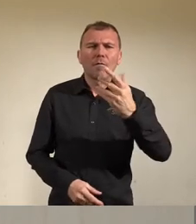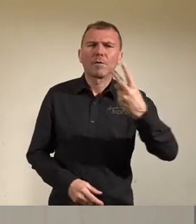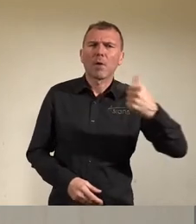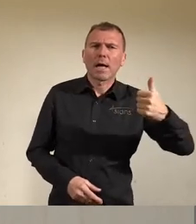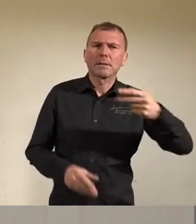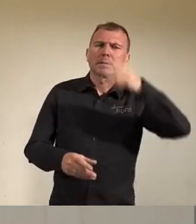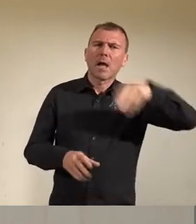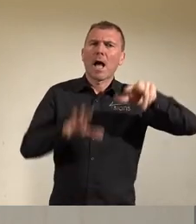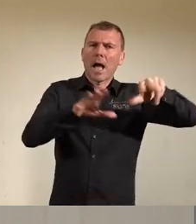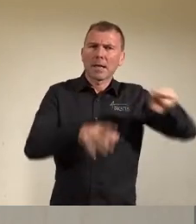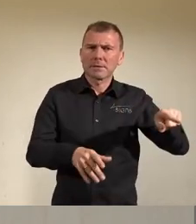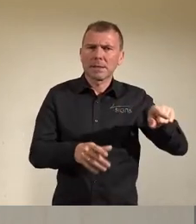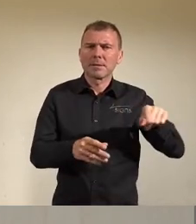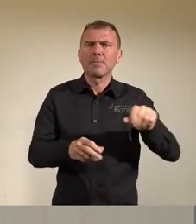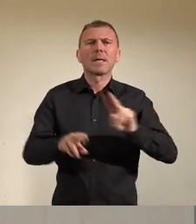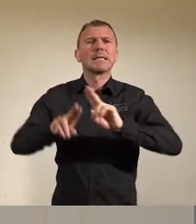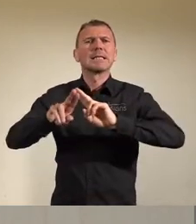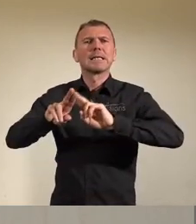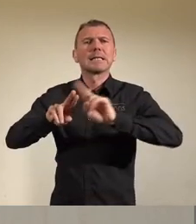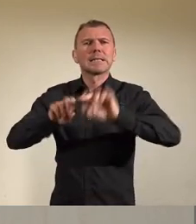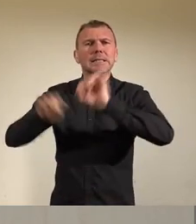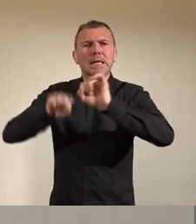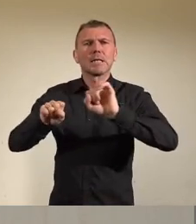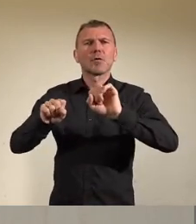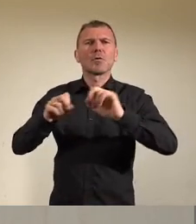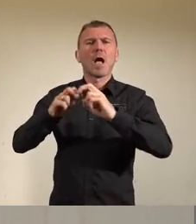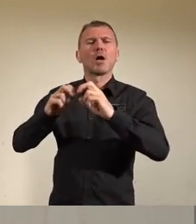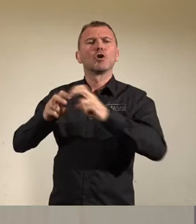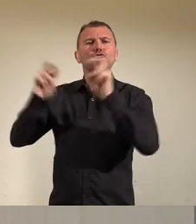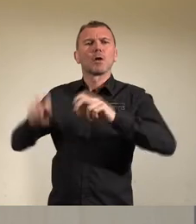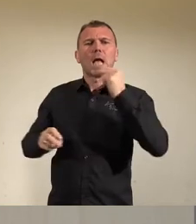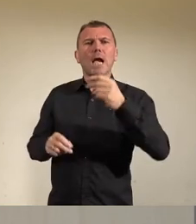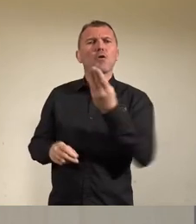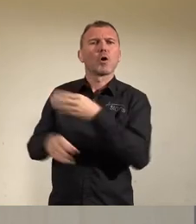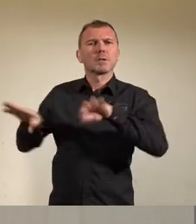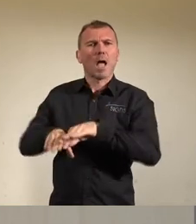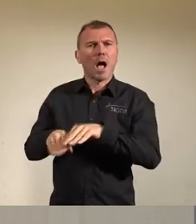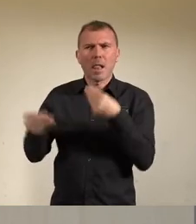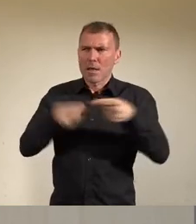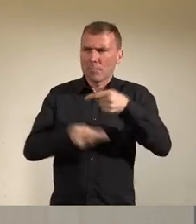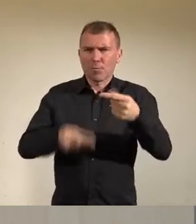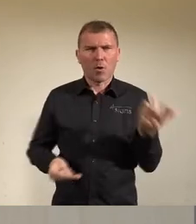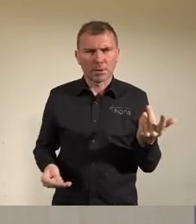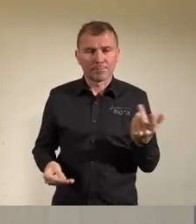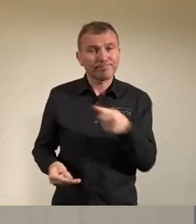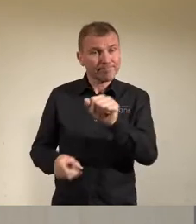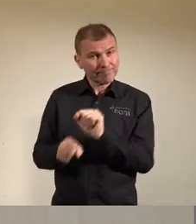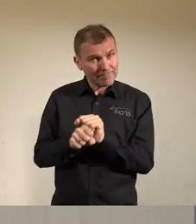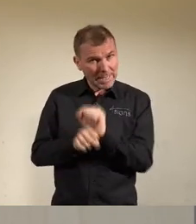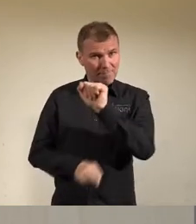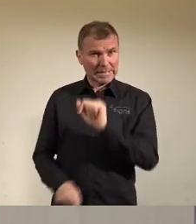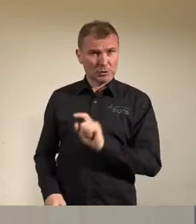A0521-18 die Sanierung und Weiterentwicklung des Schlosses Alt-Rostal besprochen worden ist. Der Widerspruch,